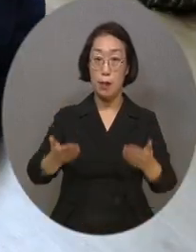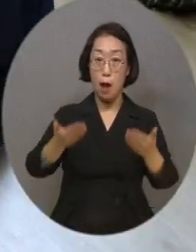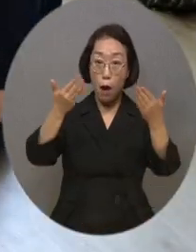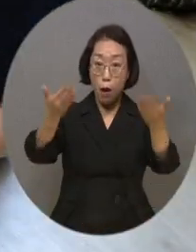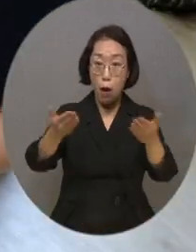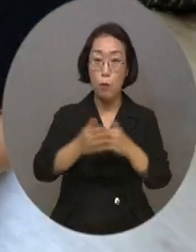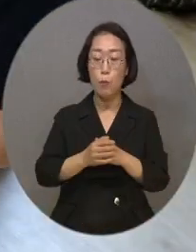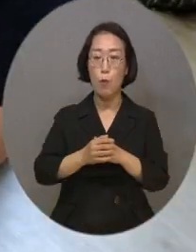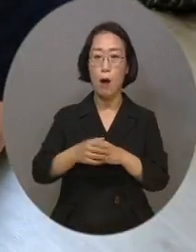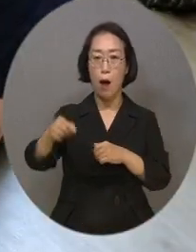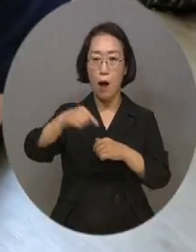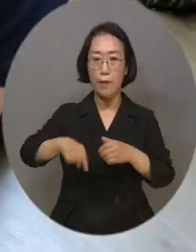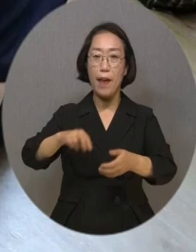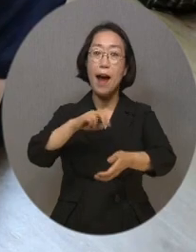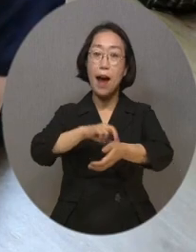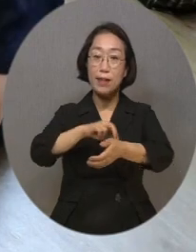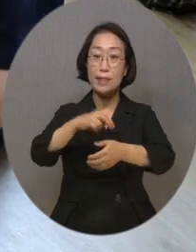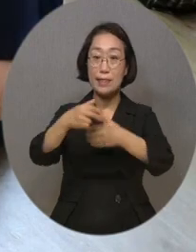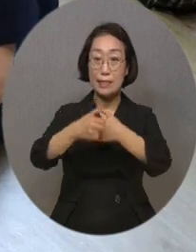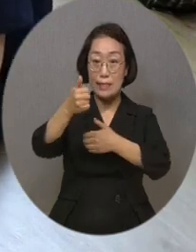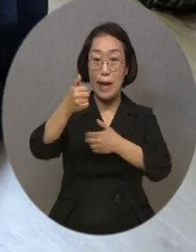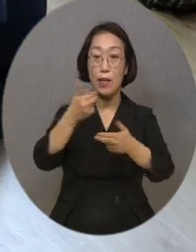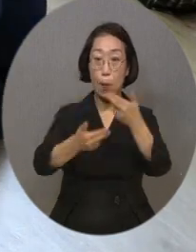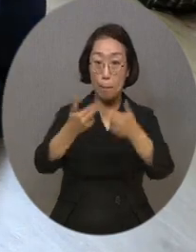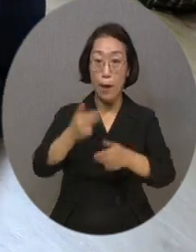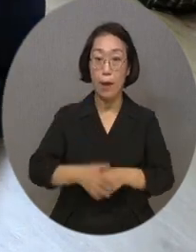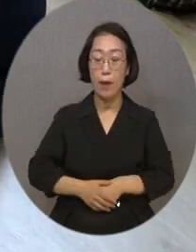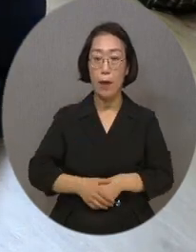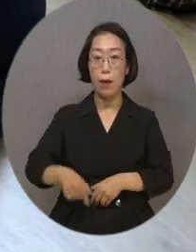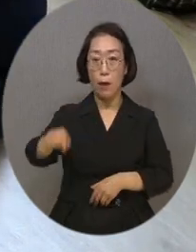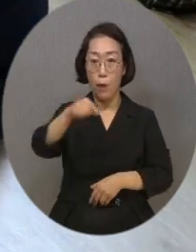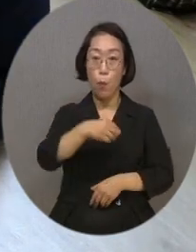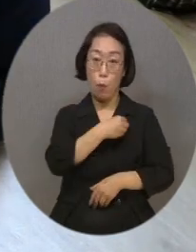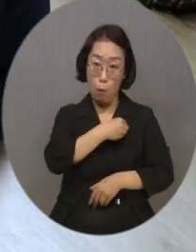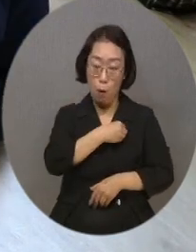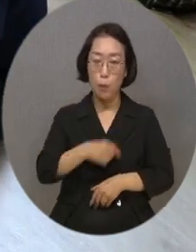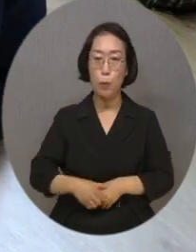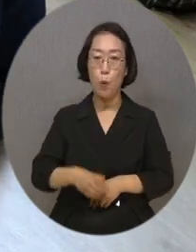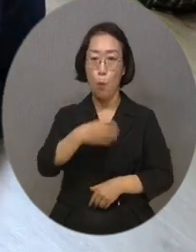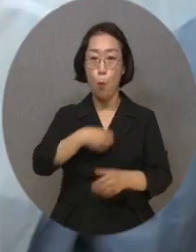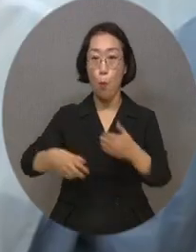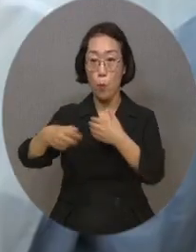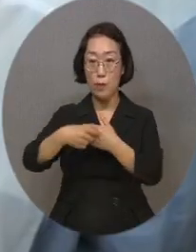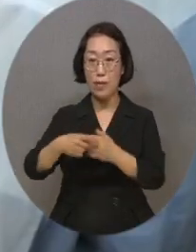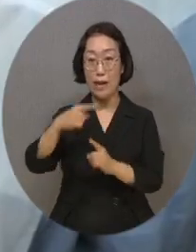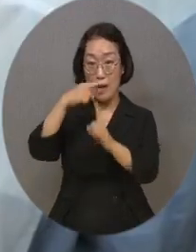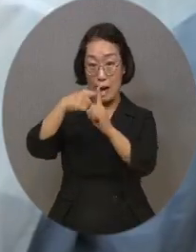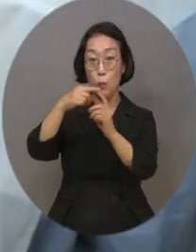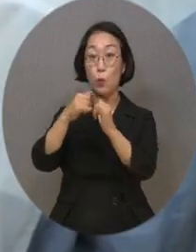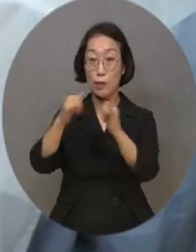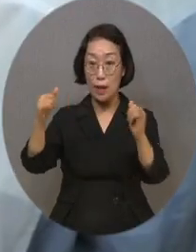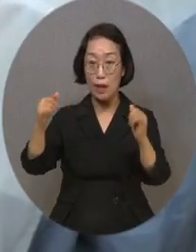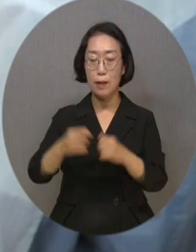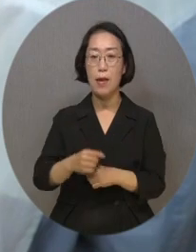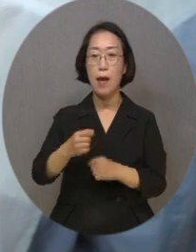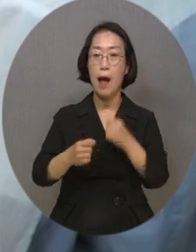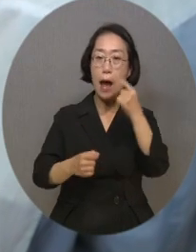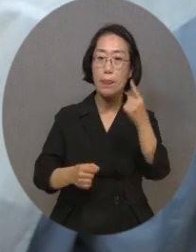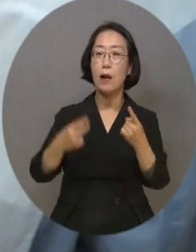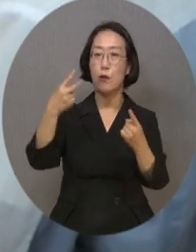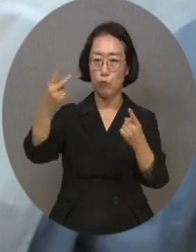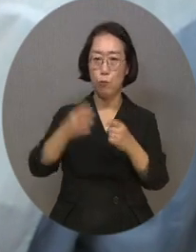주치의는 순천시 한의사협회 회원인 한방전문의와 순천시 보건소 간호사들이 월 2회 경로당을